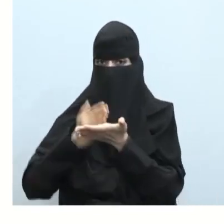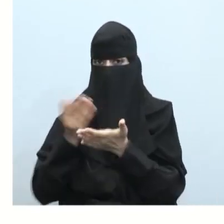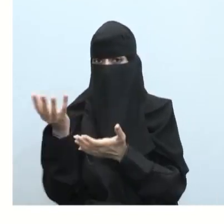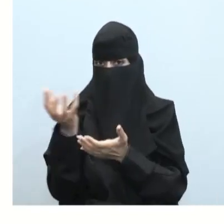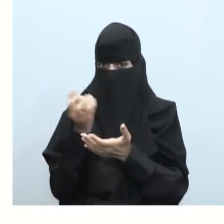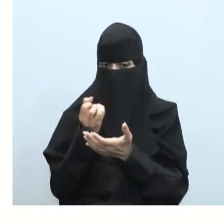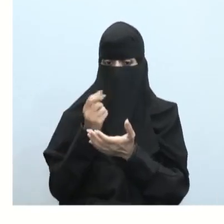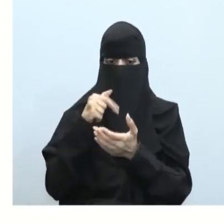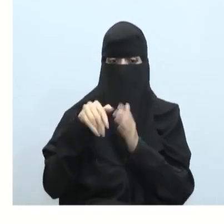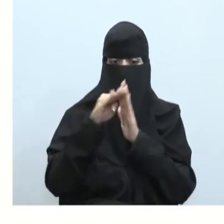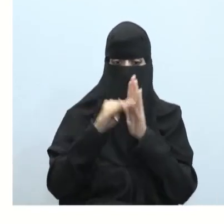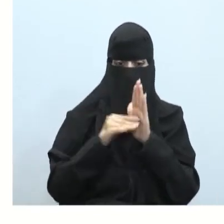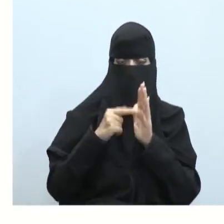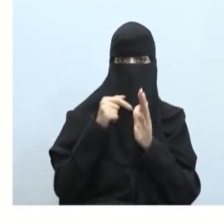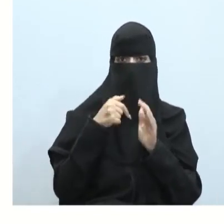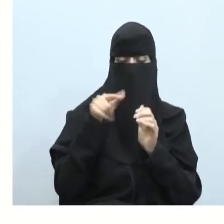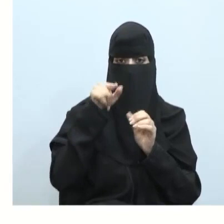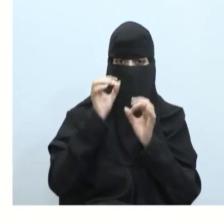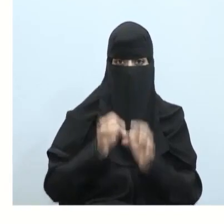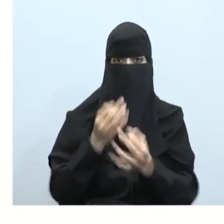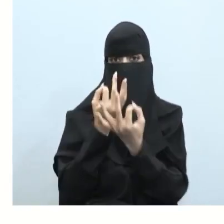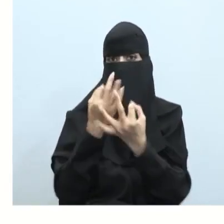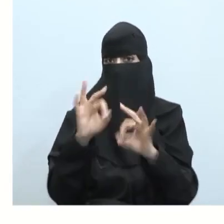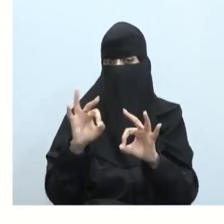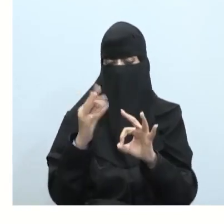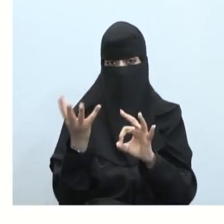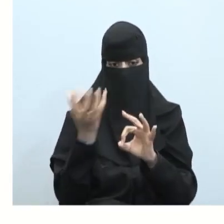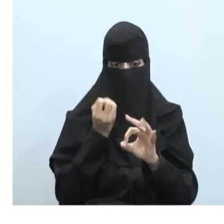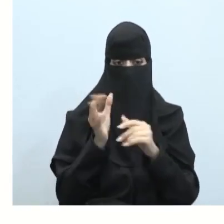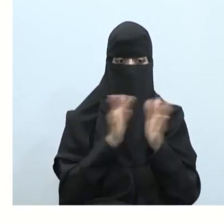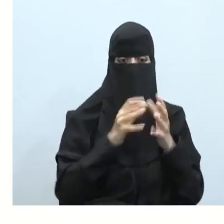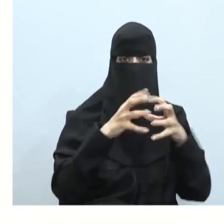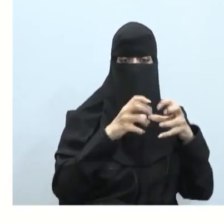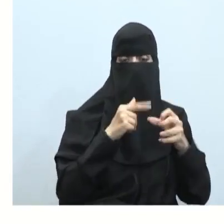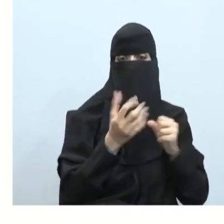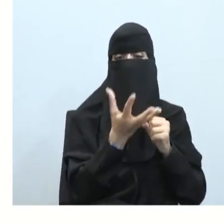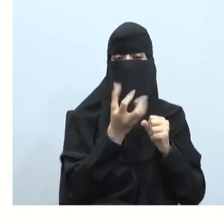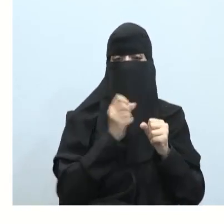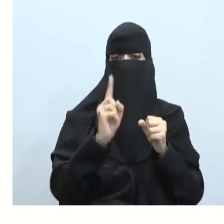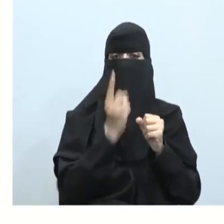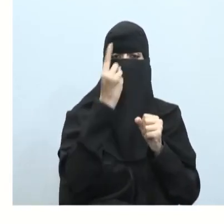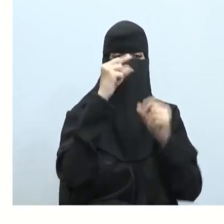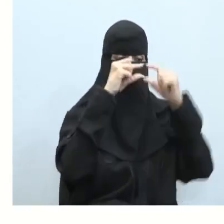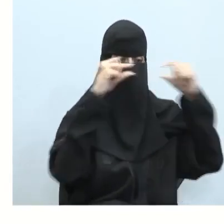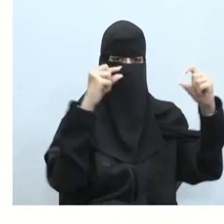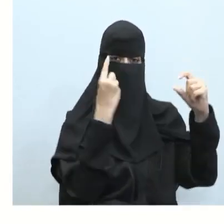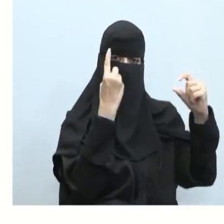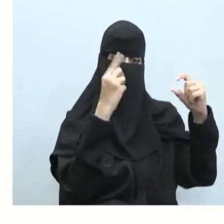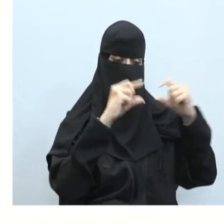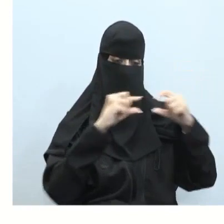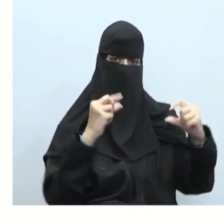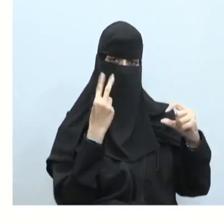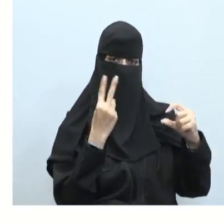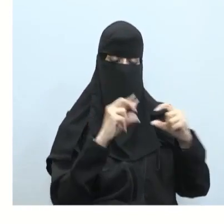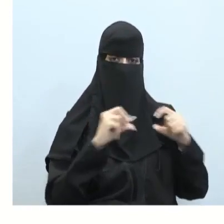المصطري ايضا باكمله كمدخل وفي المفسر ياخذ احد تعليمات برنامج المصدر كمدخل